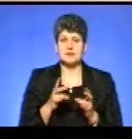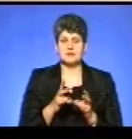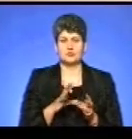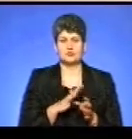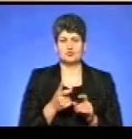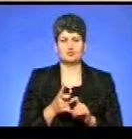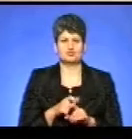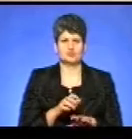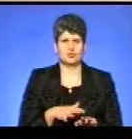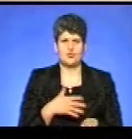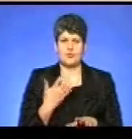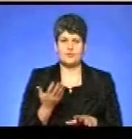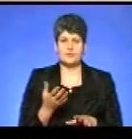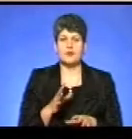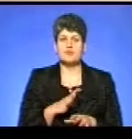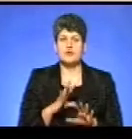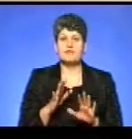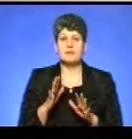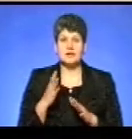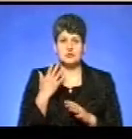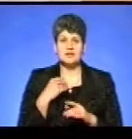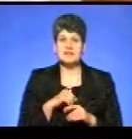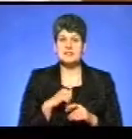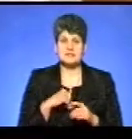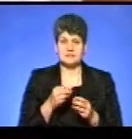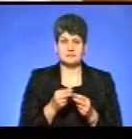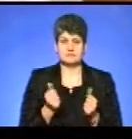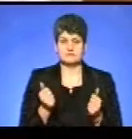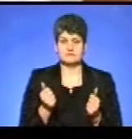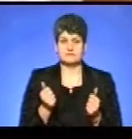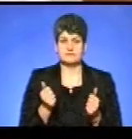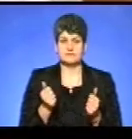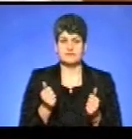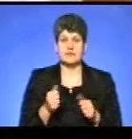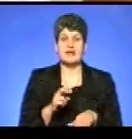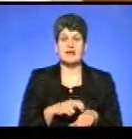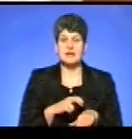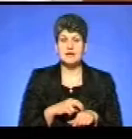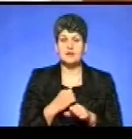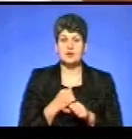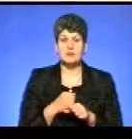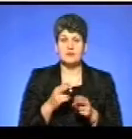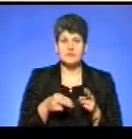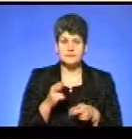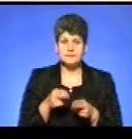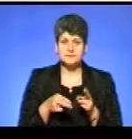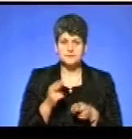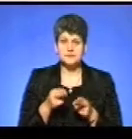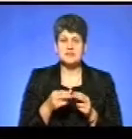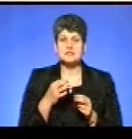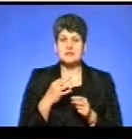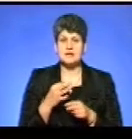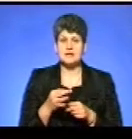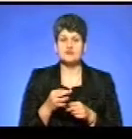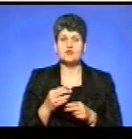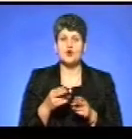дуже-дуже довго. Бувають випадки, коли він сам вскривається. Лікар Юрій Довбуш, який робив хірургічне втручання, повідомив, що операція